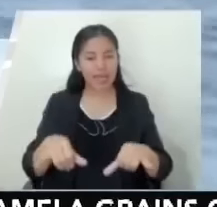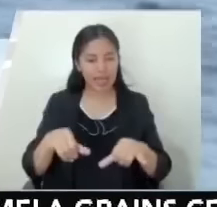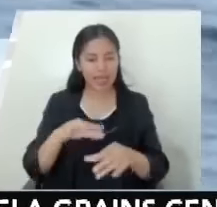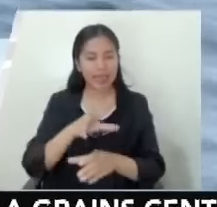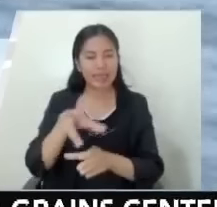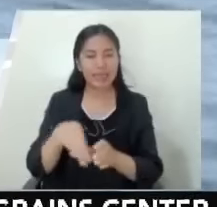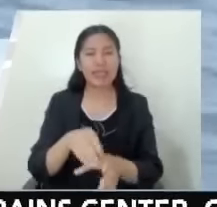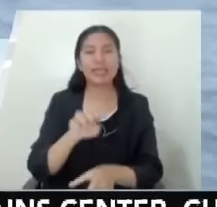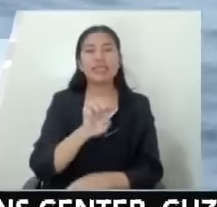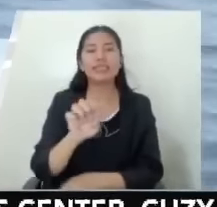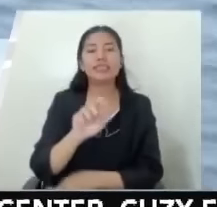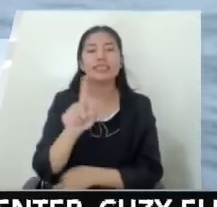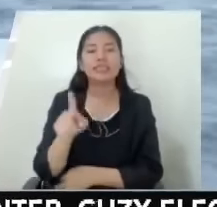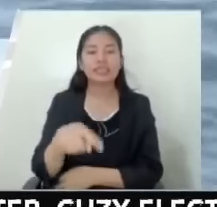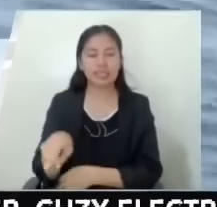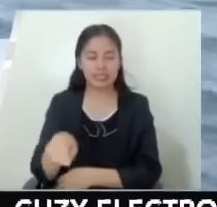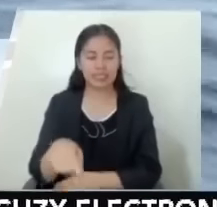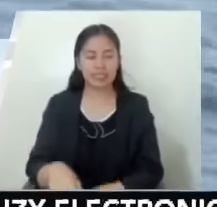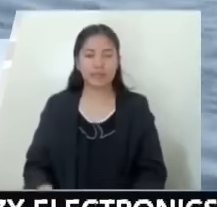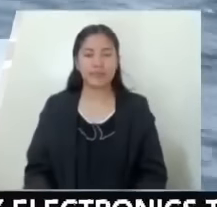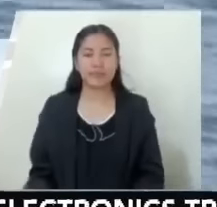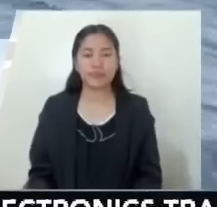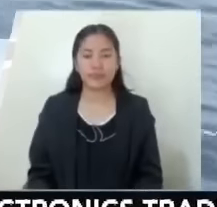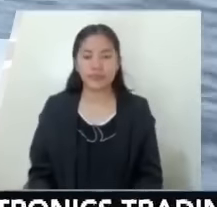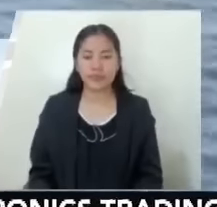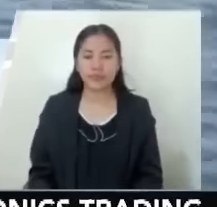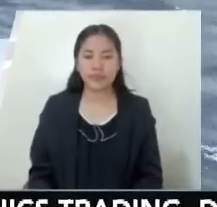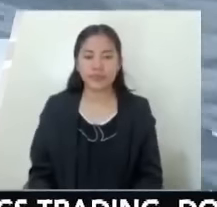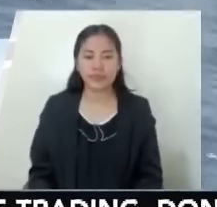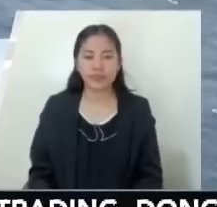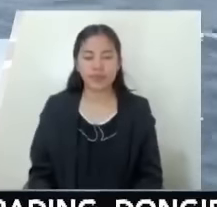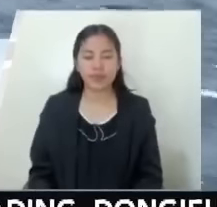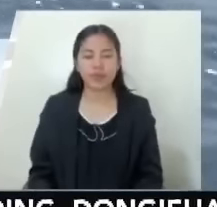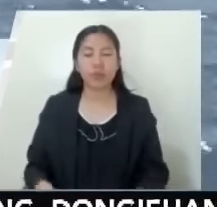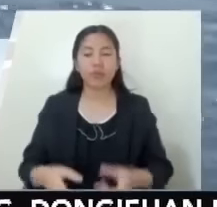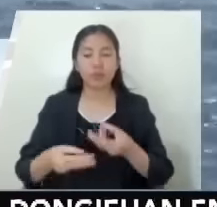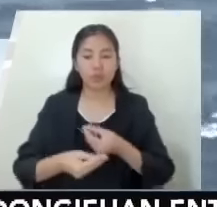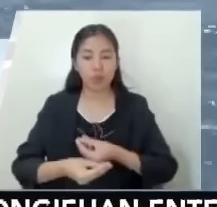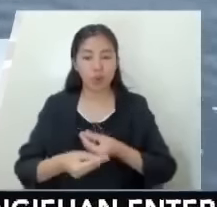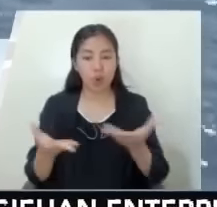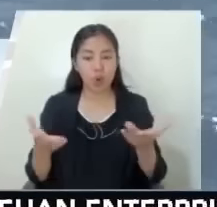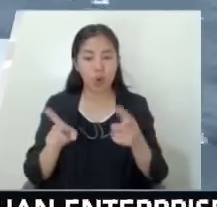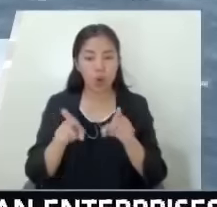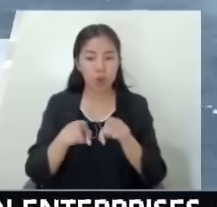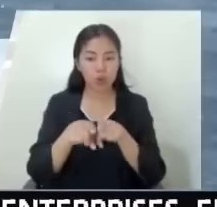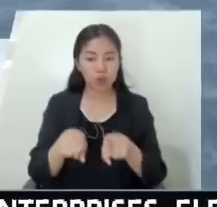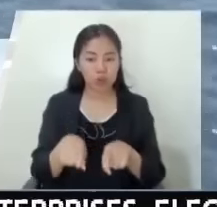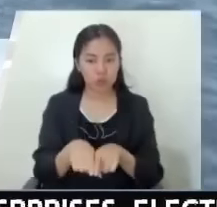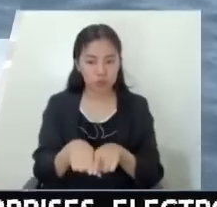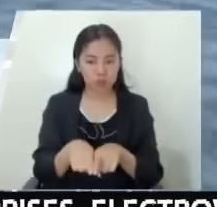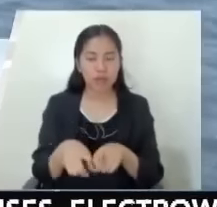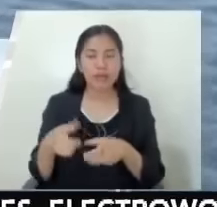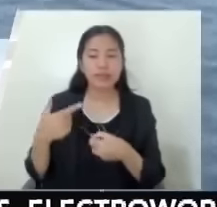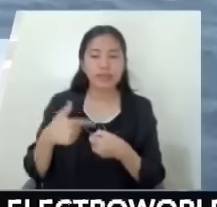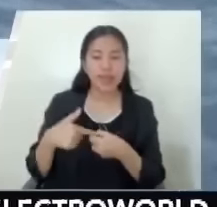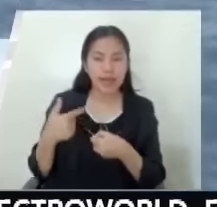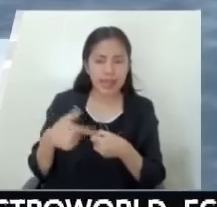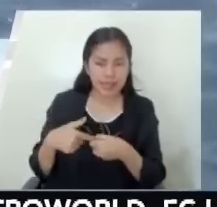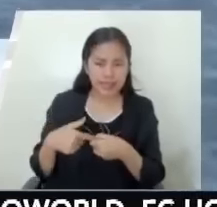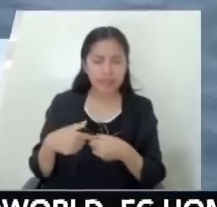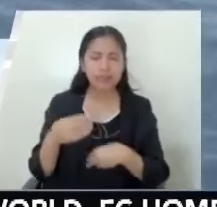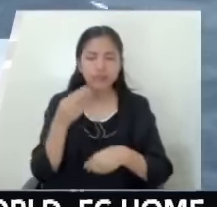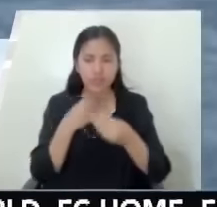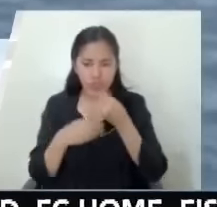economic zone. At bukod dyan ay mamamahagi rin ng mga gasolina at supply ang